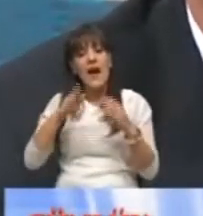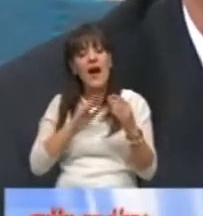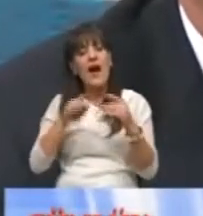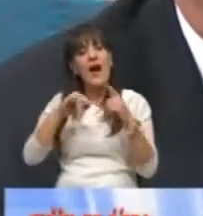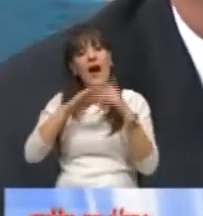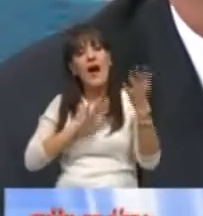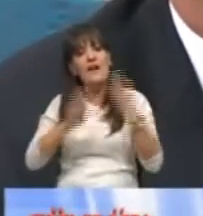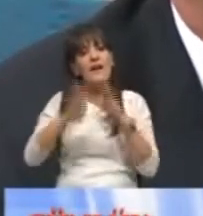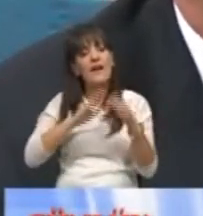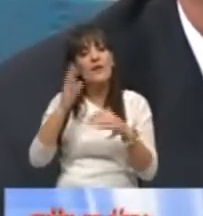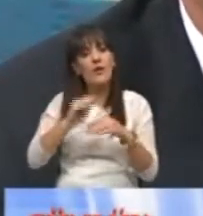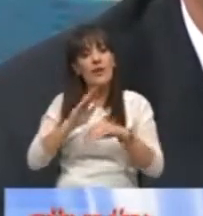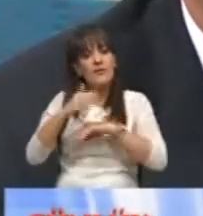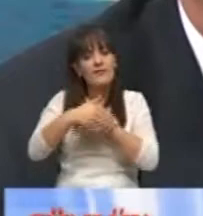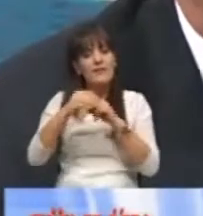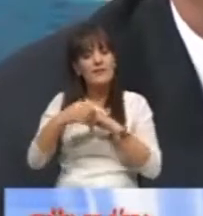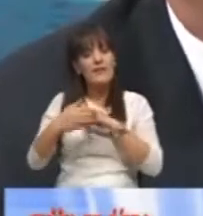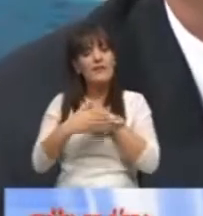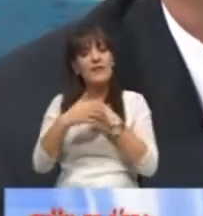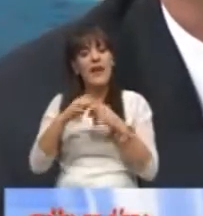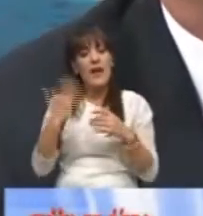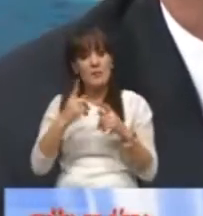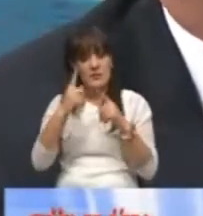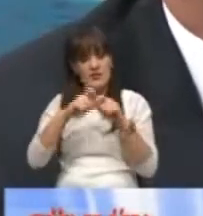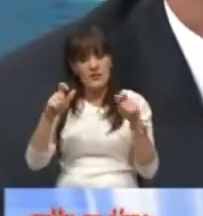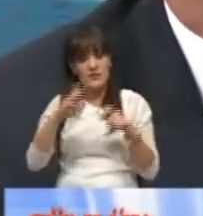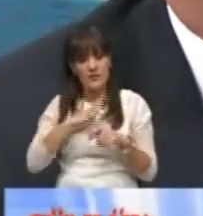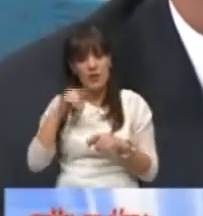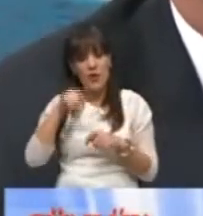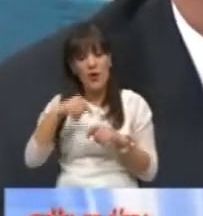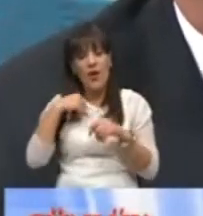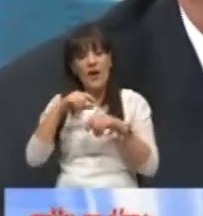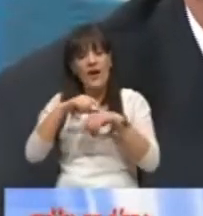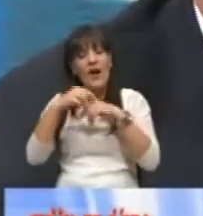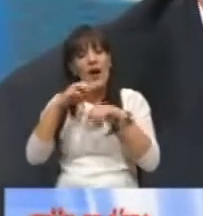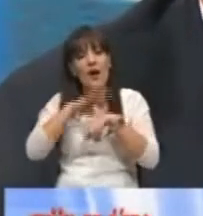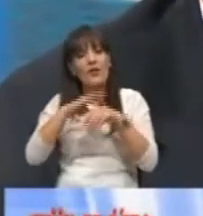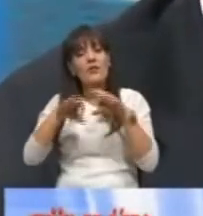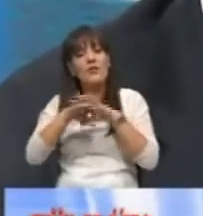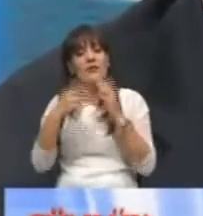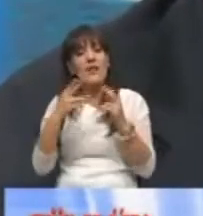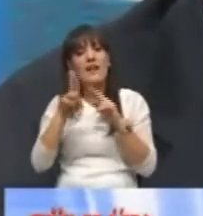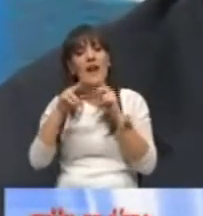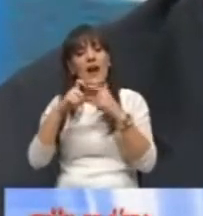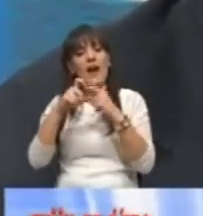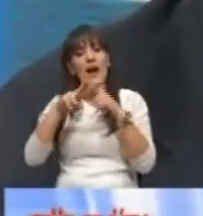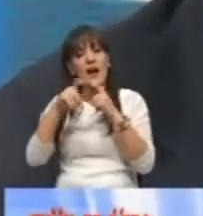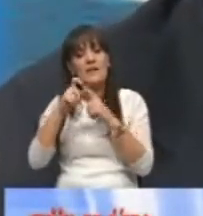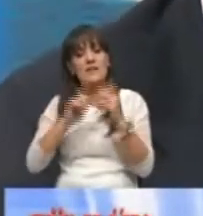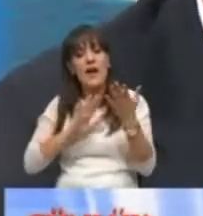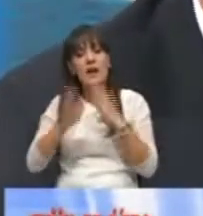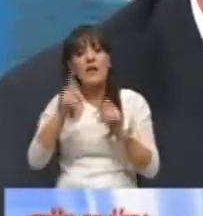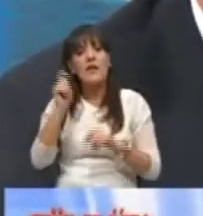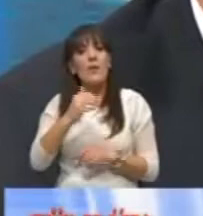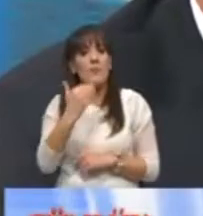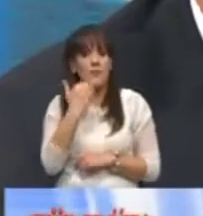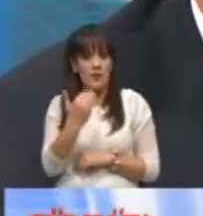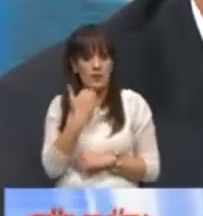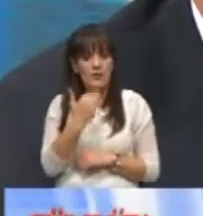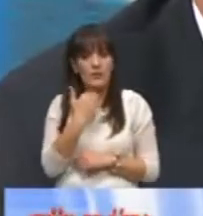olan kısımlar. Tamam. Eğer bir çıkık varsa siz o eklemi hareket ettiren kaslarla o eklemin hareketini sağlayamazsınız.